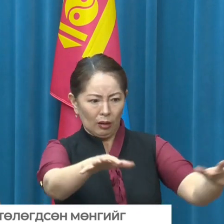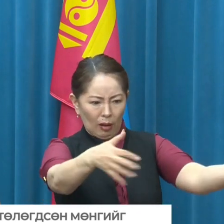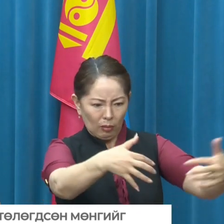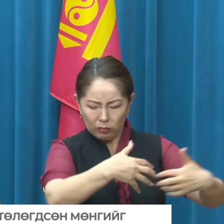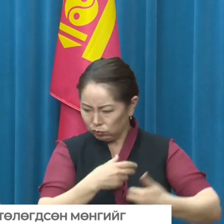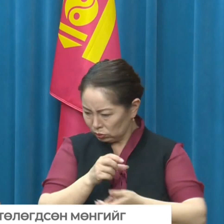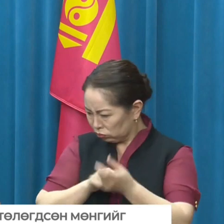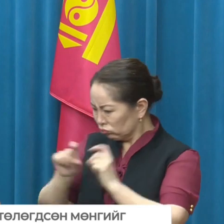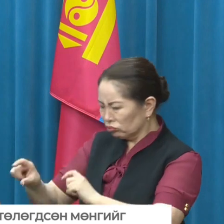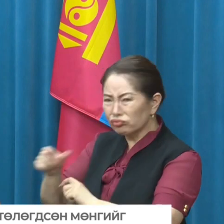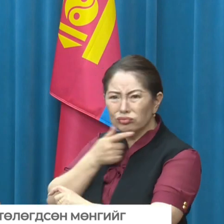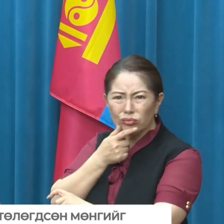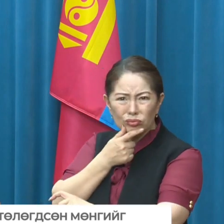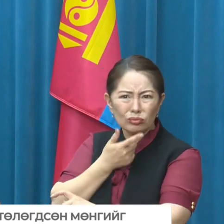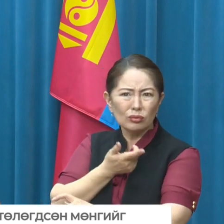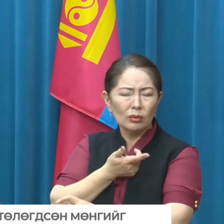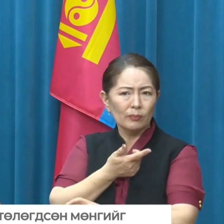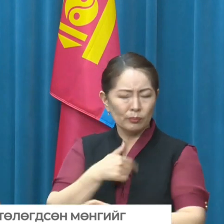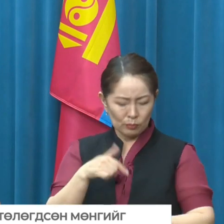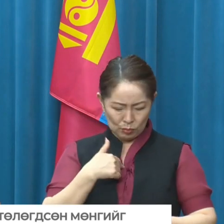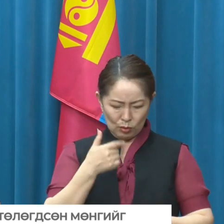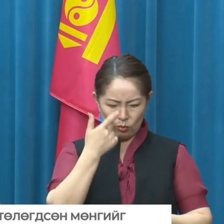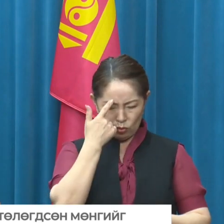бол энэ одоо хөрөнгийг өрийг